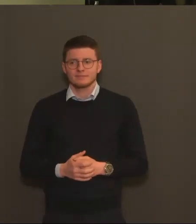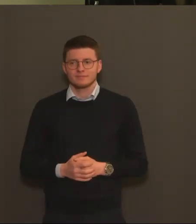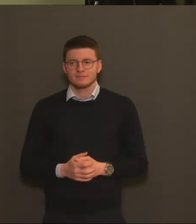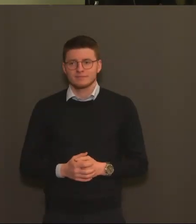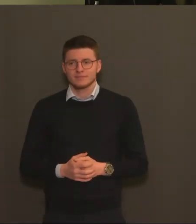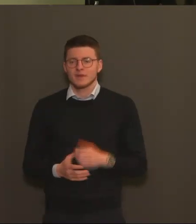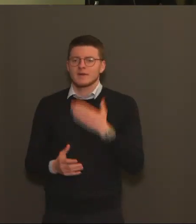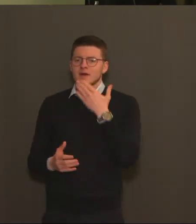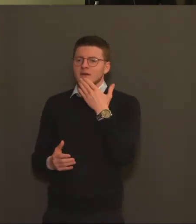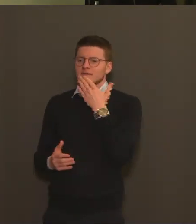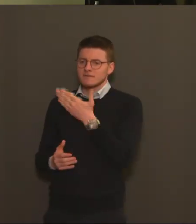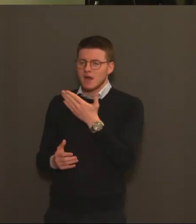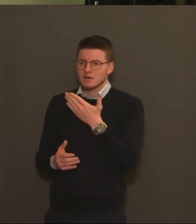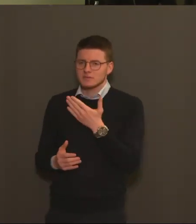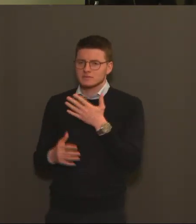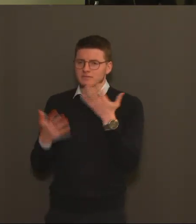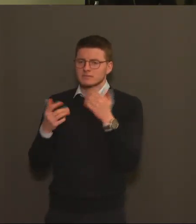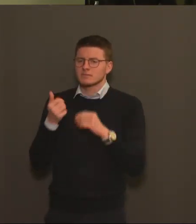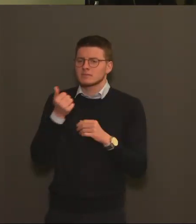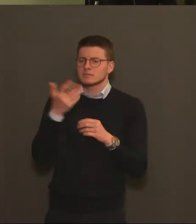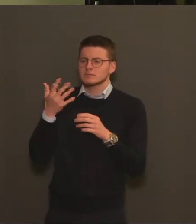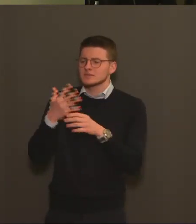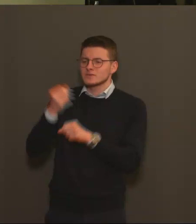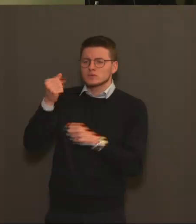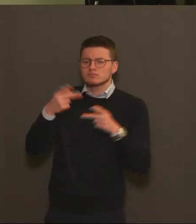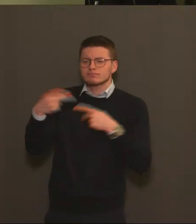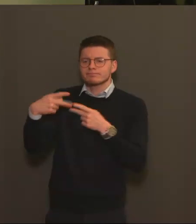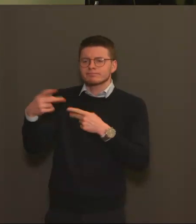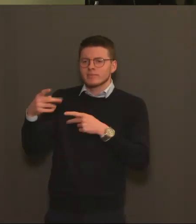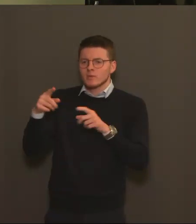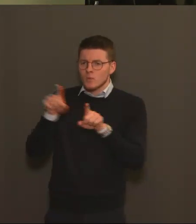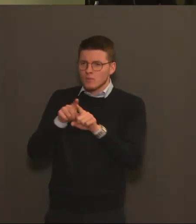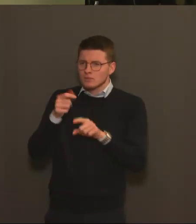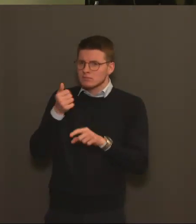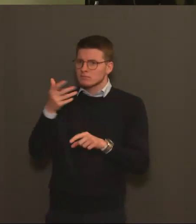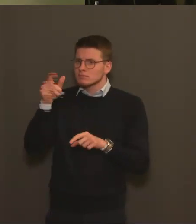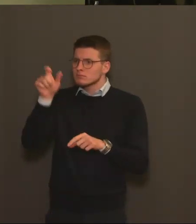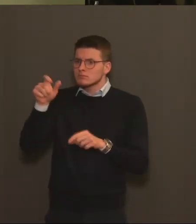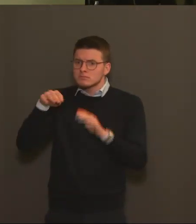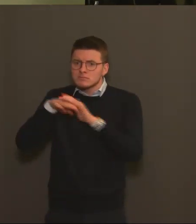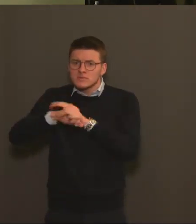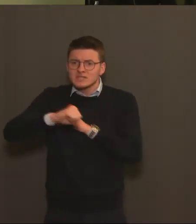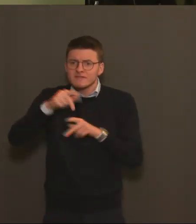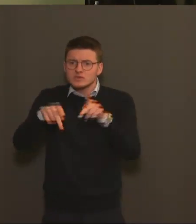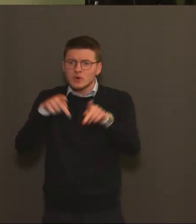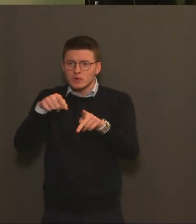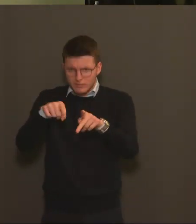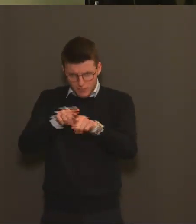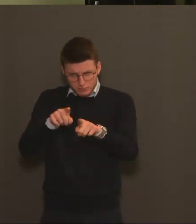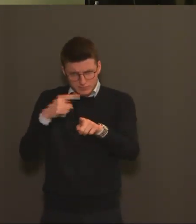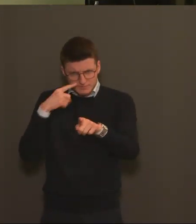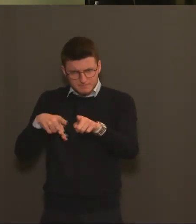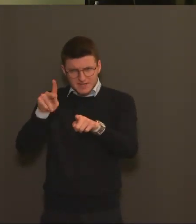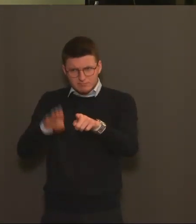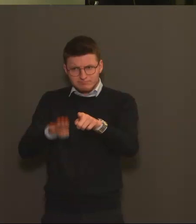De ziekenhuisopnames en de patiënten op intensieve zorgen stijgen nu al een hele tijd veel sterker dan de besmettingen. Is dit nu een bewijs dat de Britse